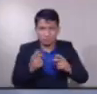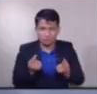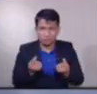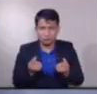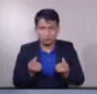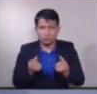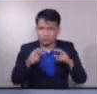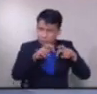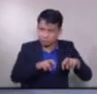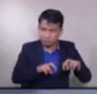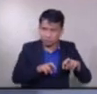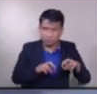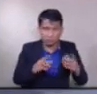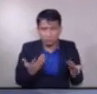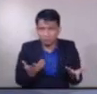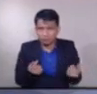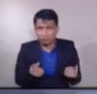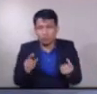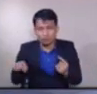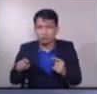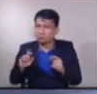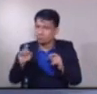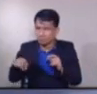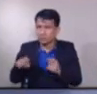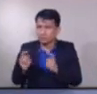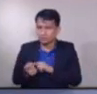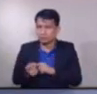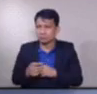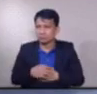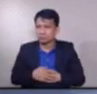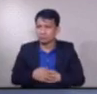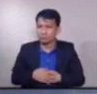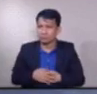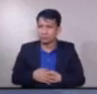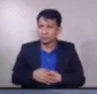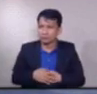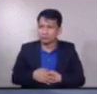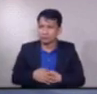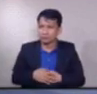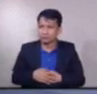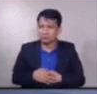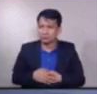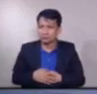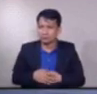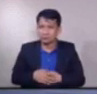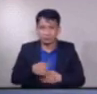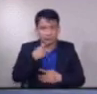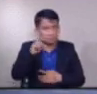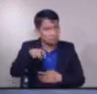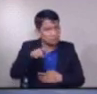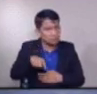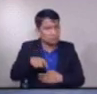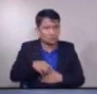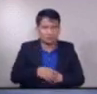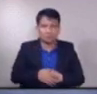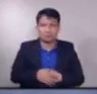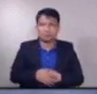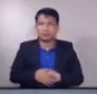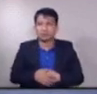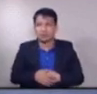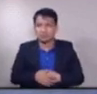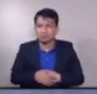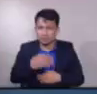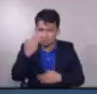or do something. Okay. Well, that's a fine point. Kaya lang that's something that needs to be thought about also, yes, di ba?